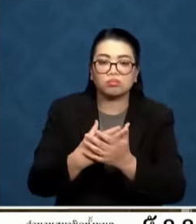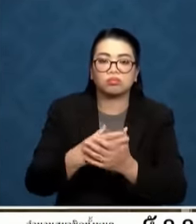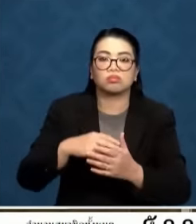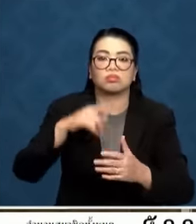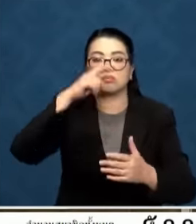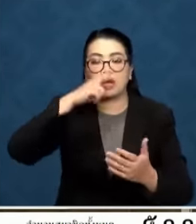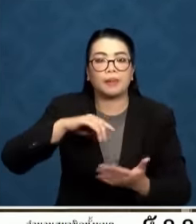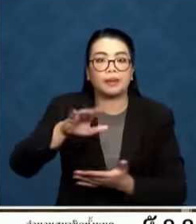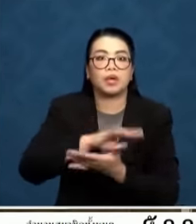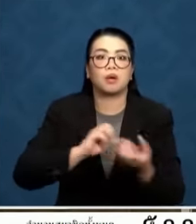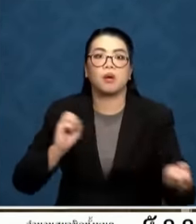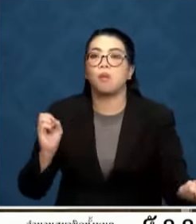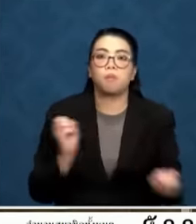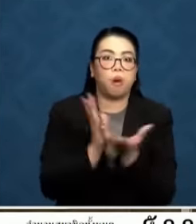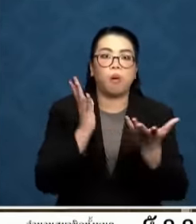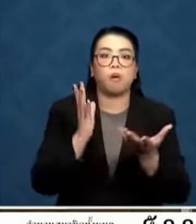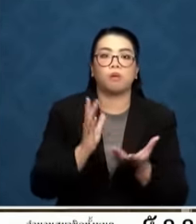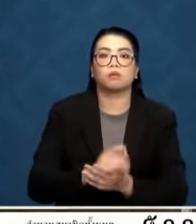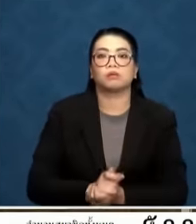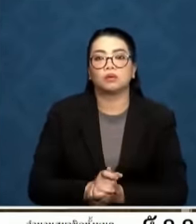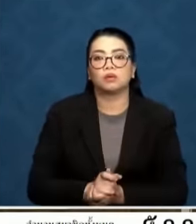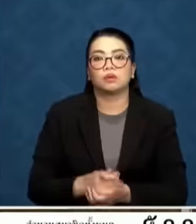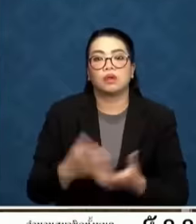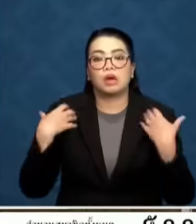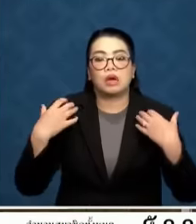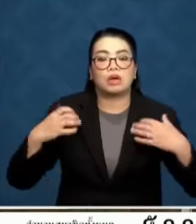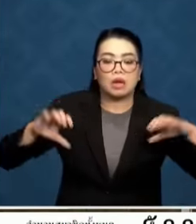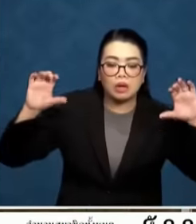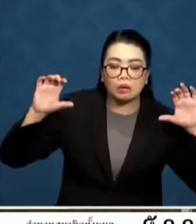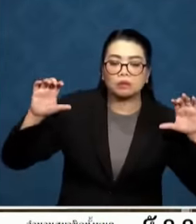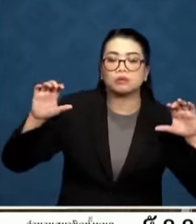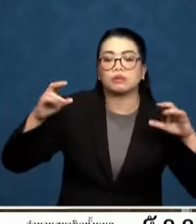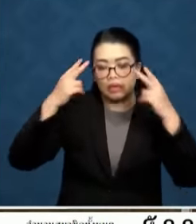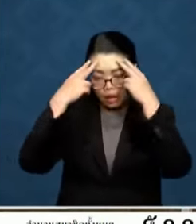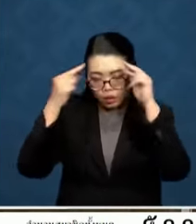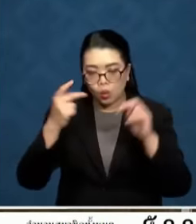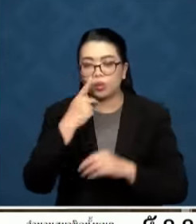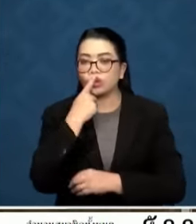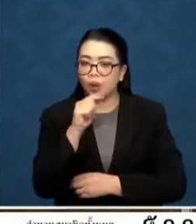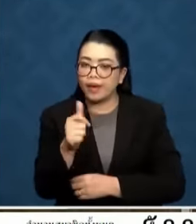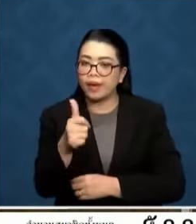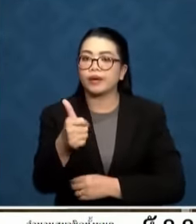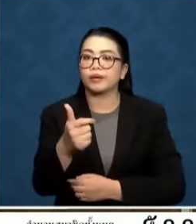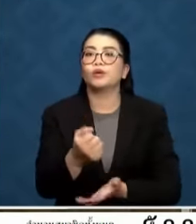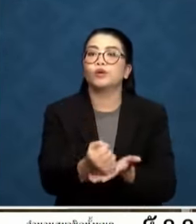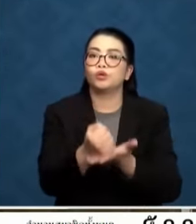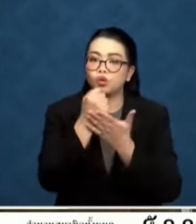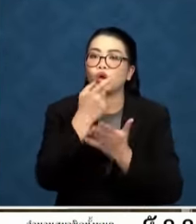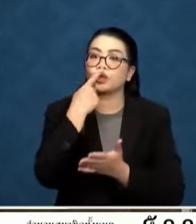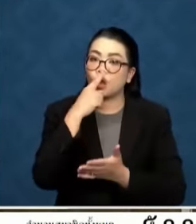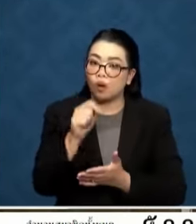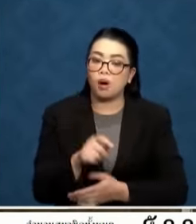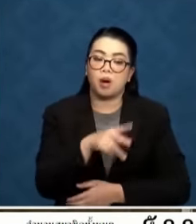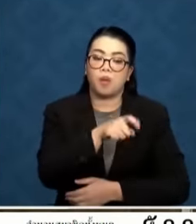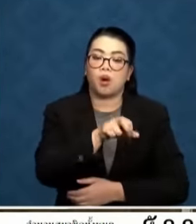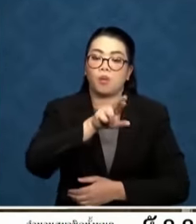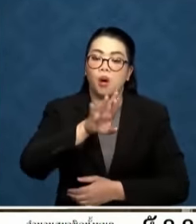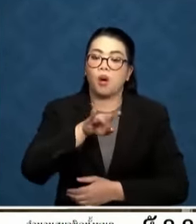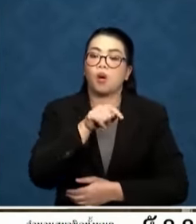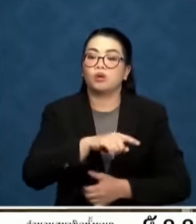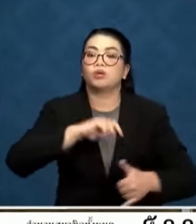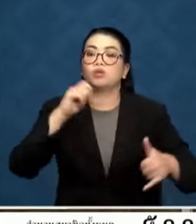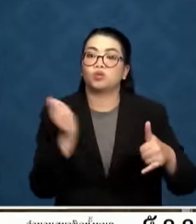เยินถ้านายกหรือรัฐบาลตอบได้กรุณาช่วยตอบด้วยครับจะเป็นพระคุณ